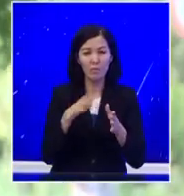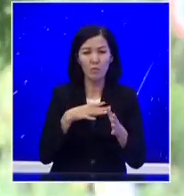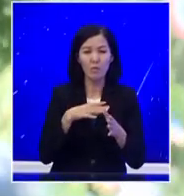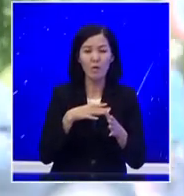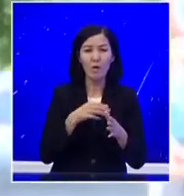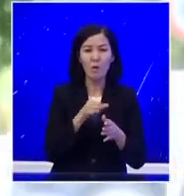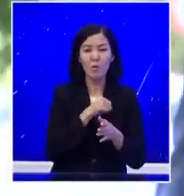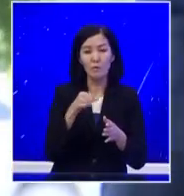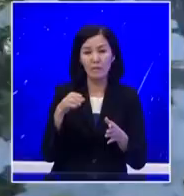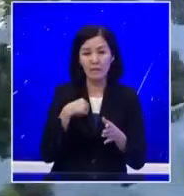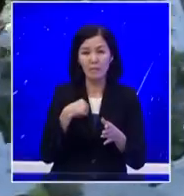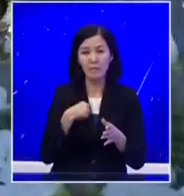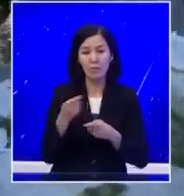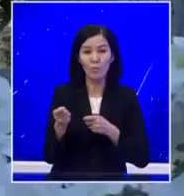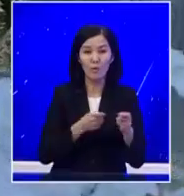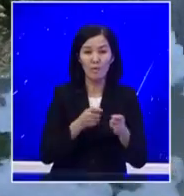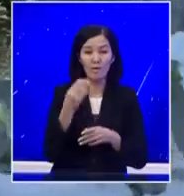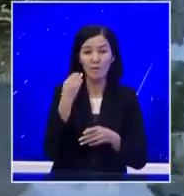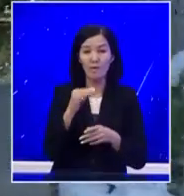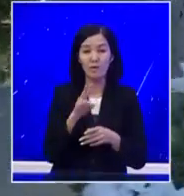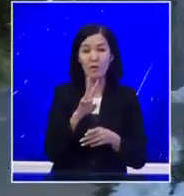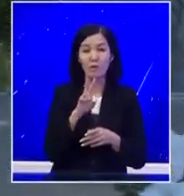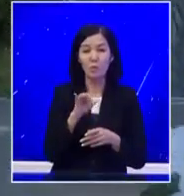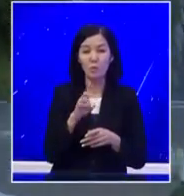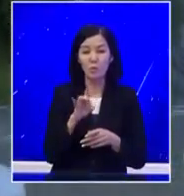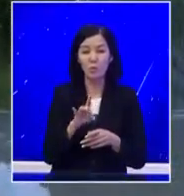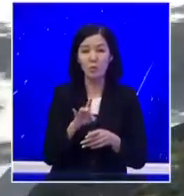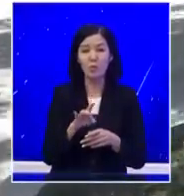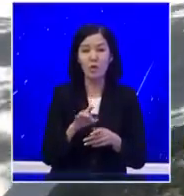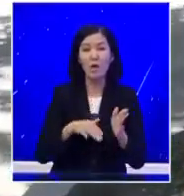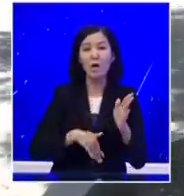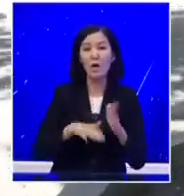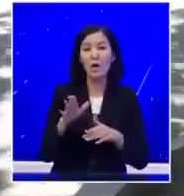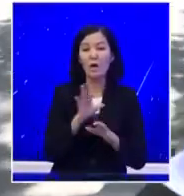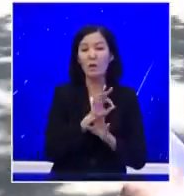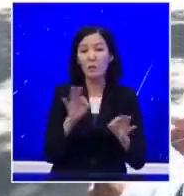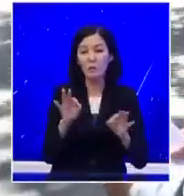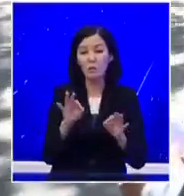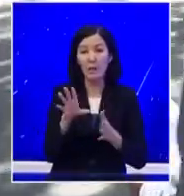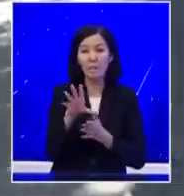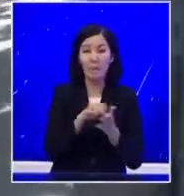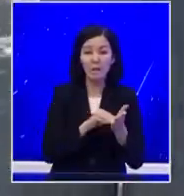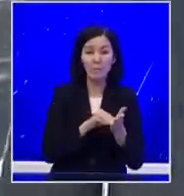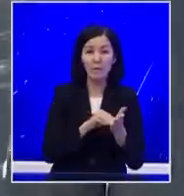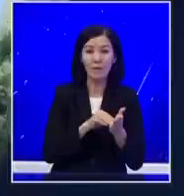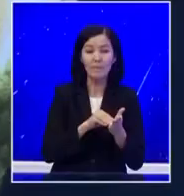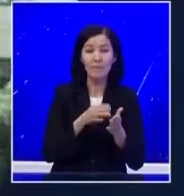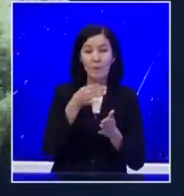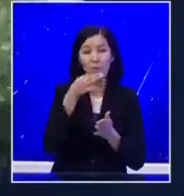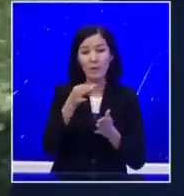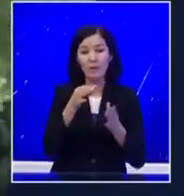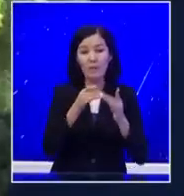коммуникационным навыкам и управленческим качествам но реджано показывать отличный пример государственного служащего и связующего из мостика между